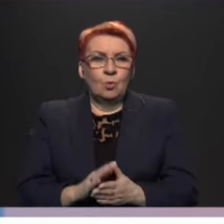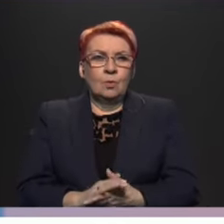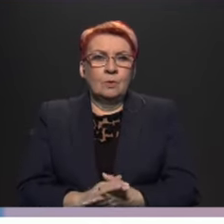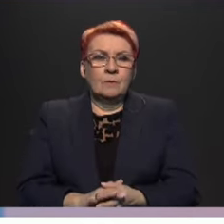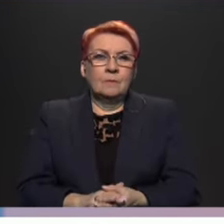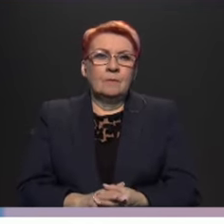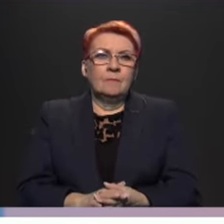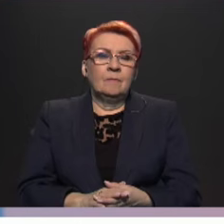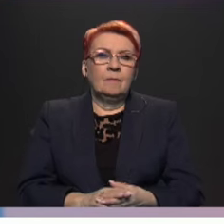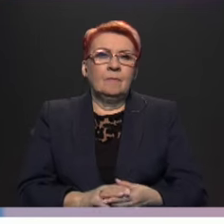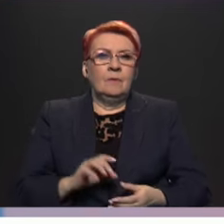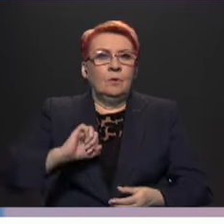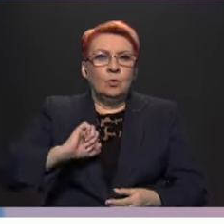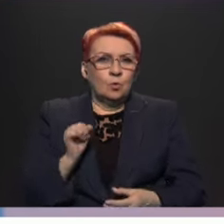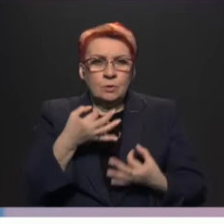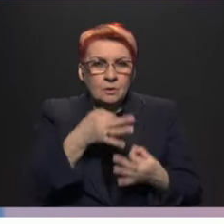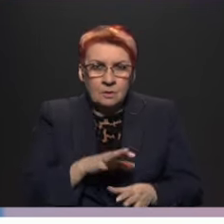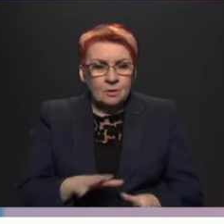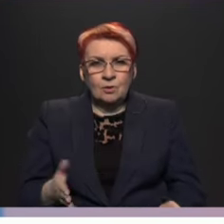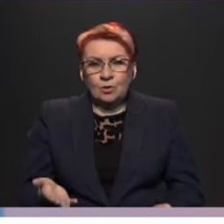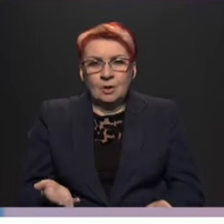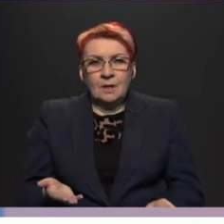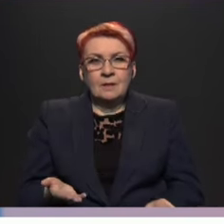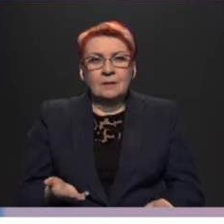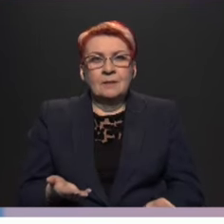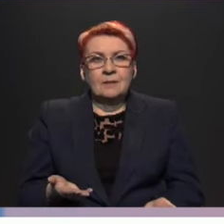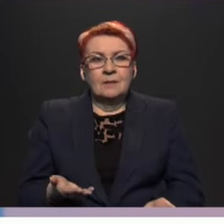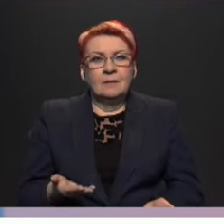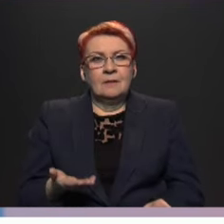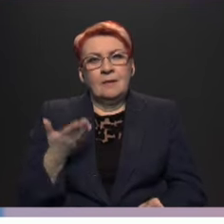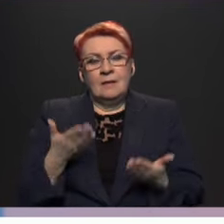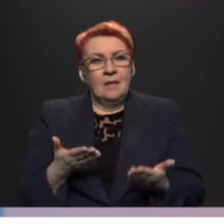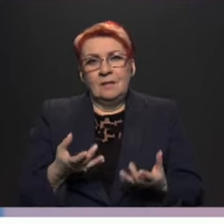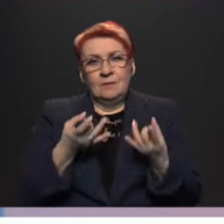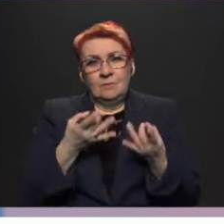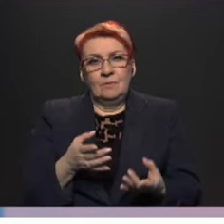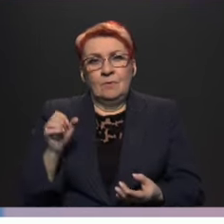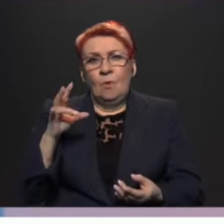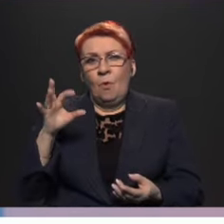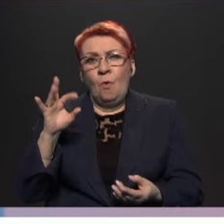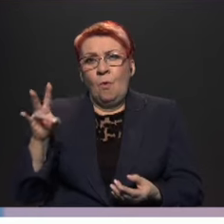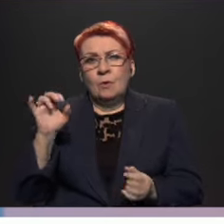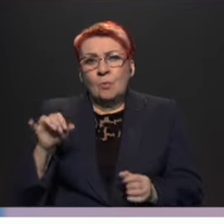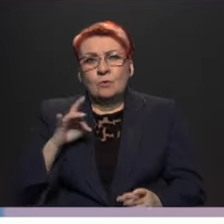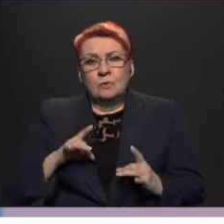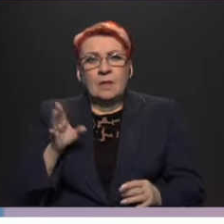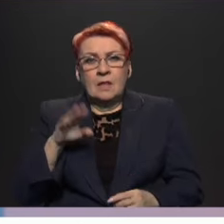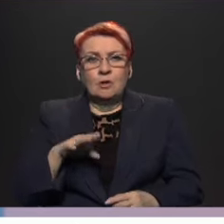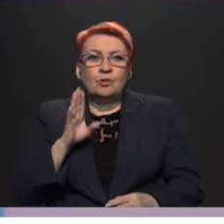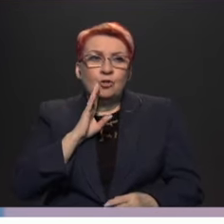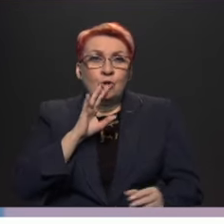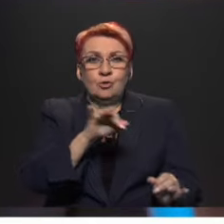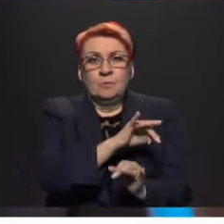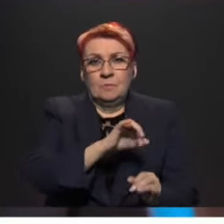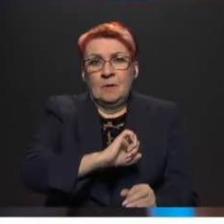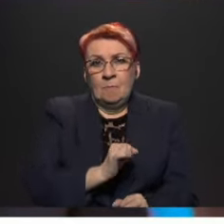супругу, не мыслит никаких друзей, даже если это совершенно безобидные. Он может ревновать даже к женщинам, да, то